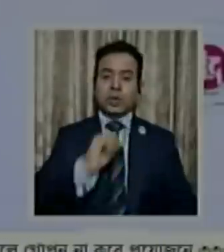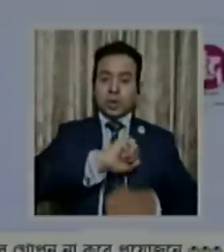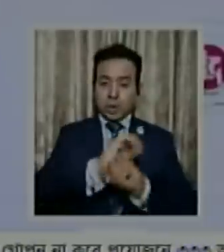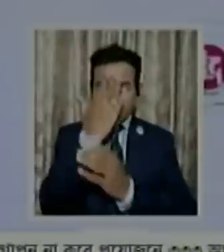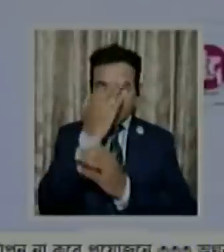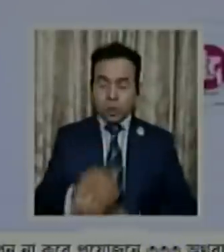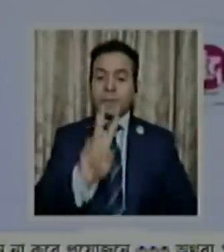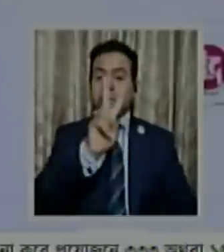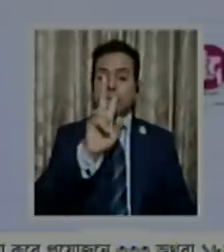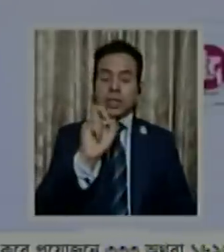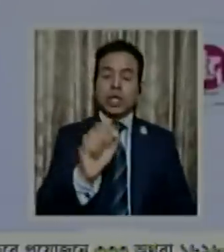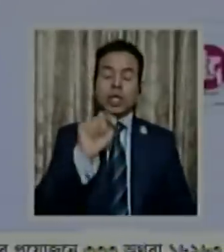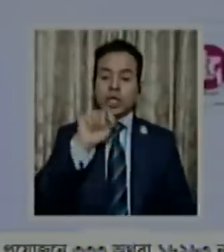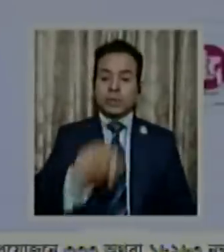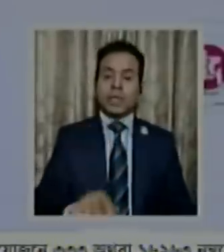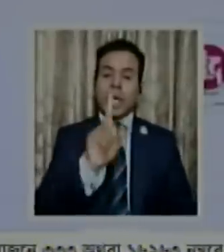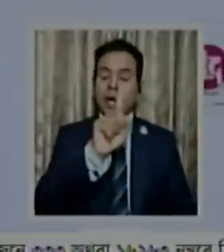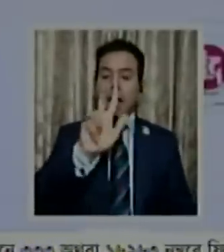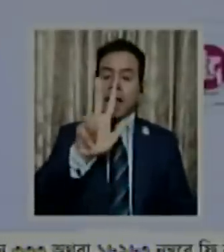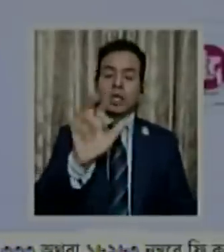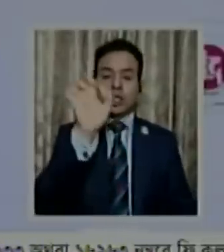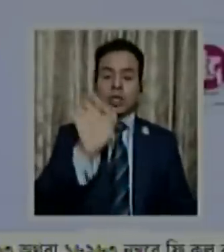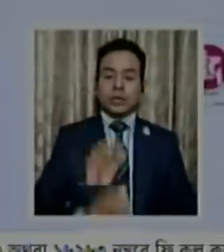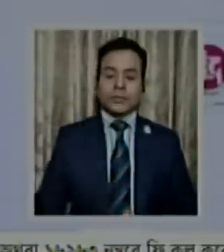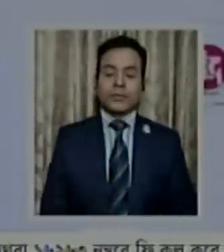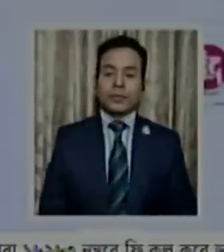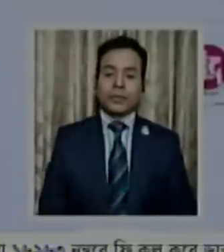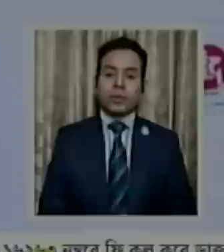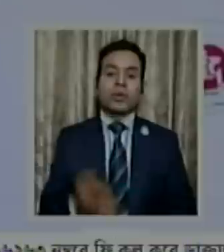২০.১২%। দুঃখিত, আবার বলছি, এ পর্যন্ত শনাক্তের হার